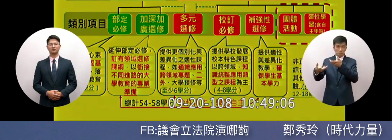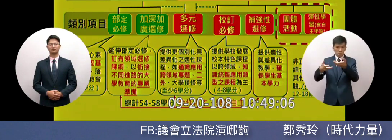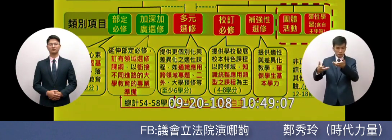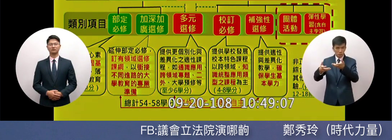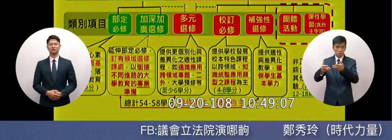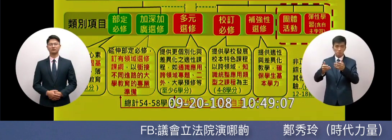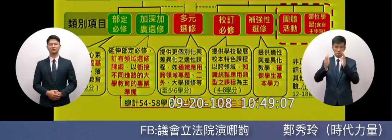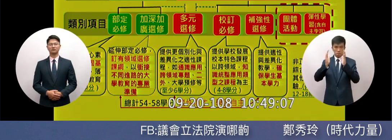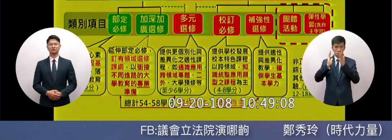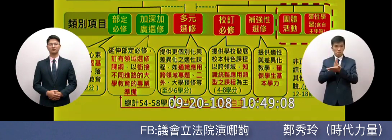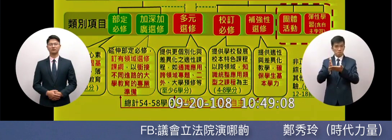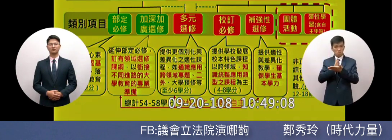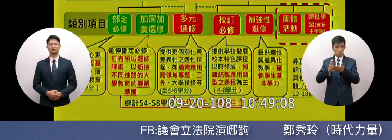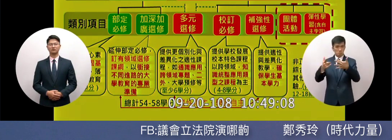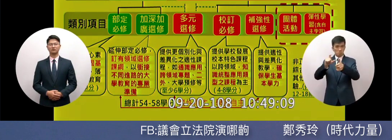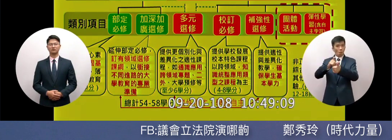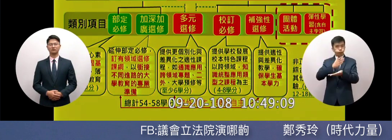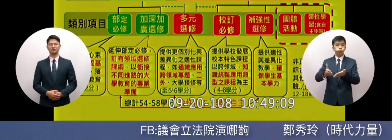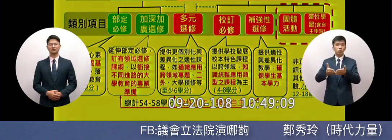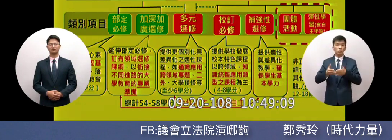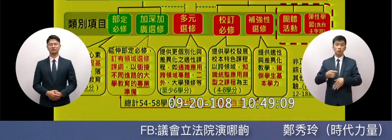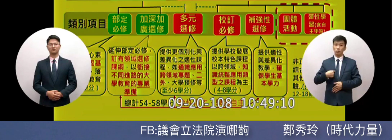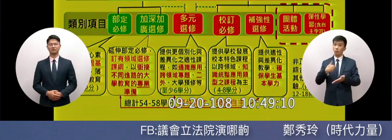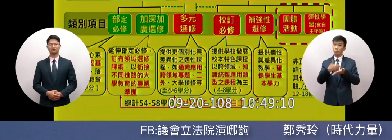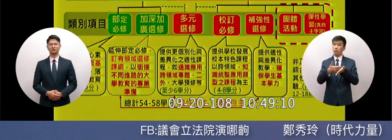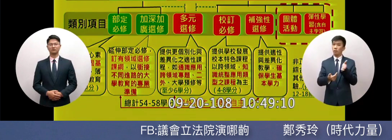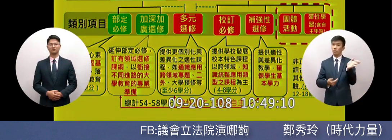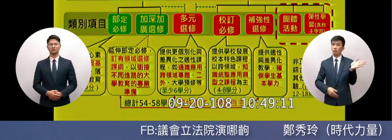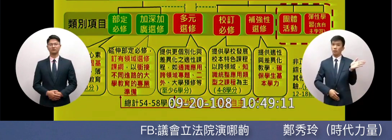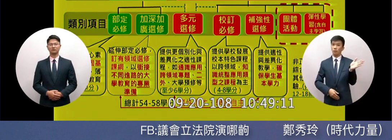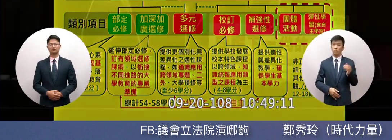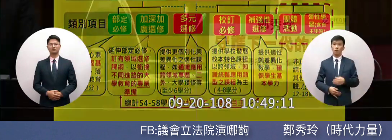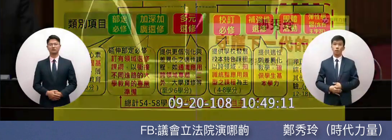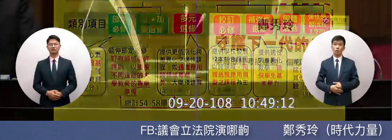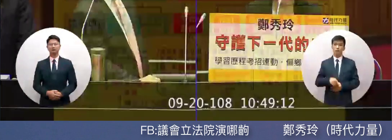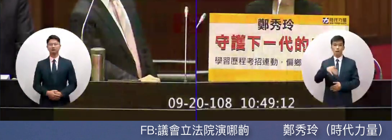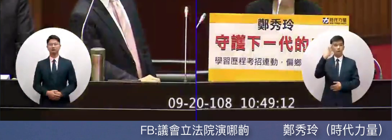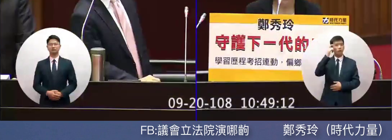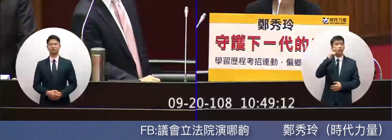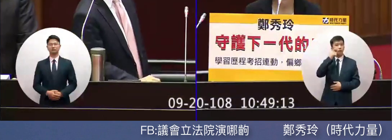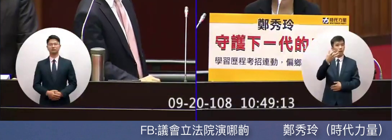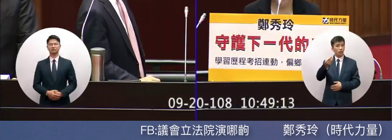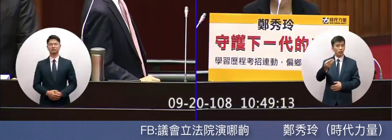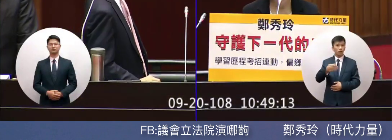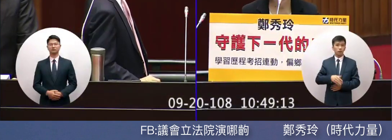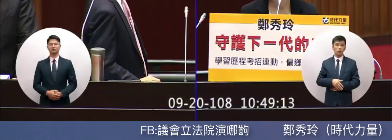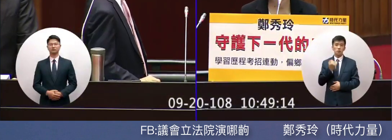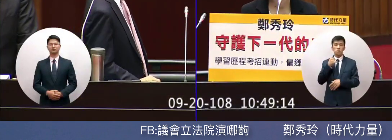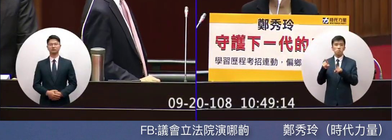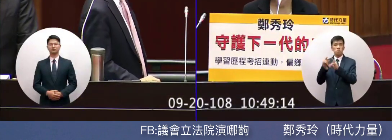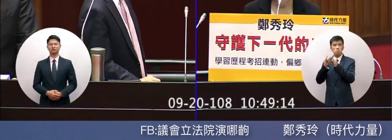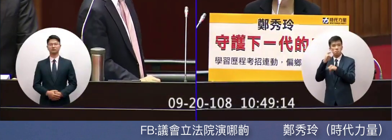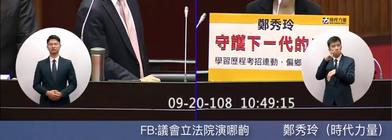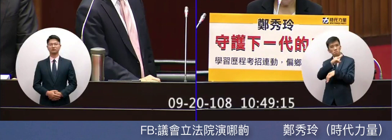的问题并加以解决啊。我这边有一张图哈，这个其实没有很难哈，但是外界可能不是很了